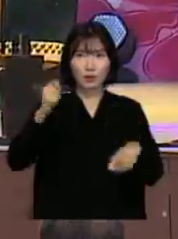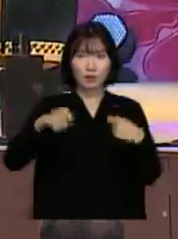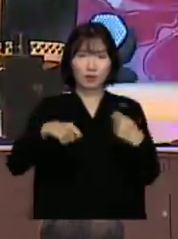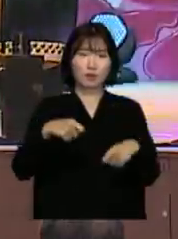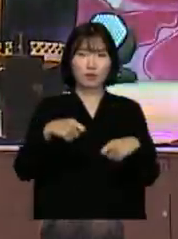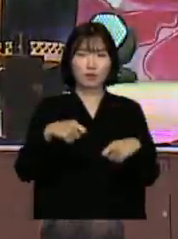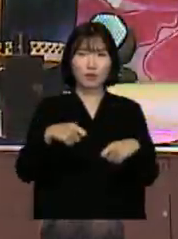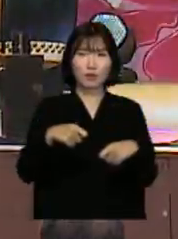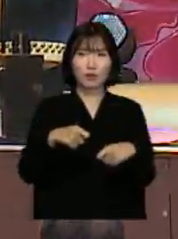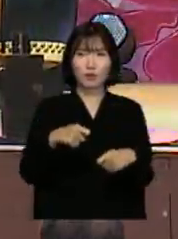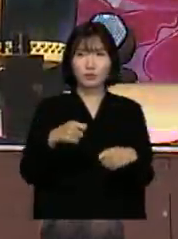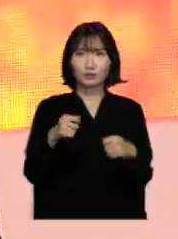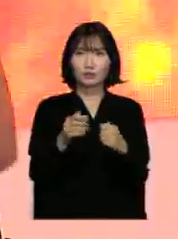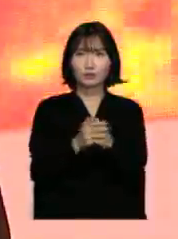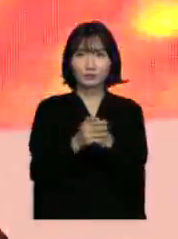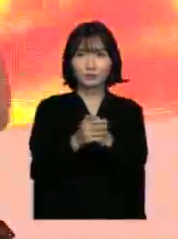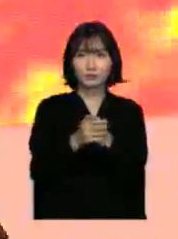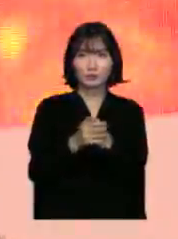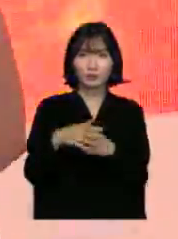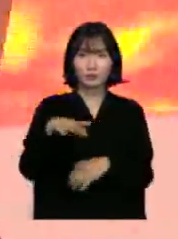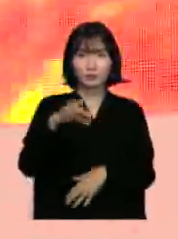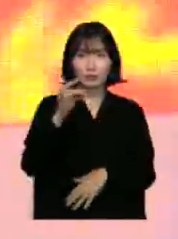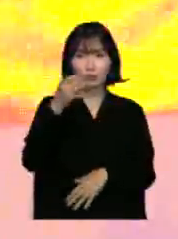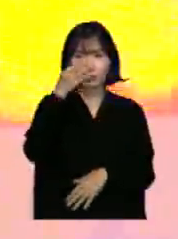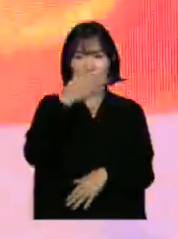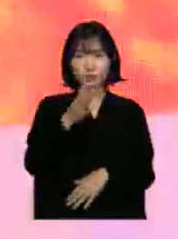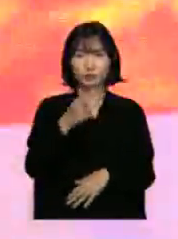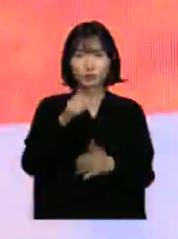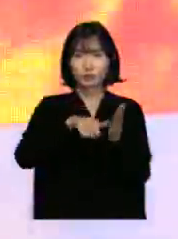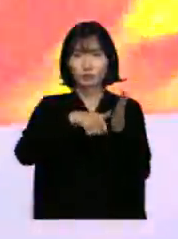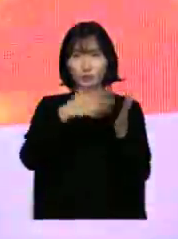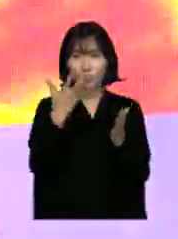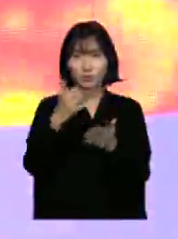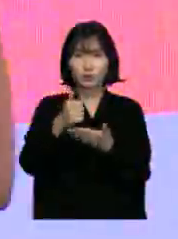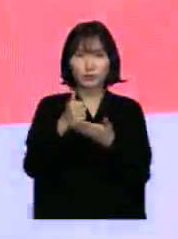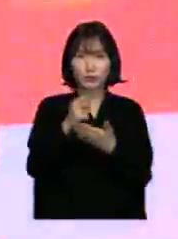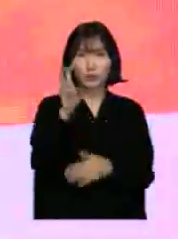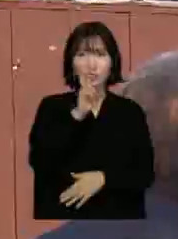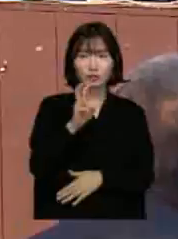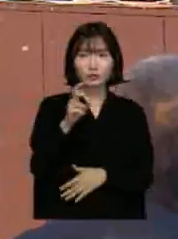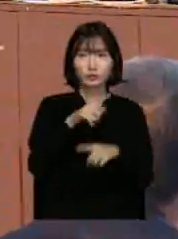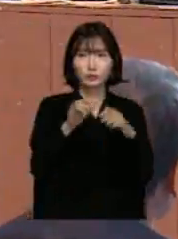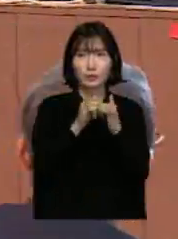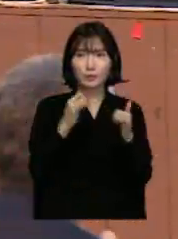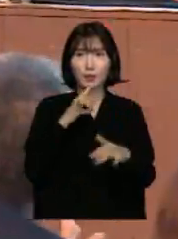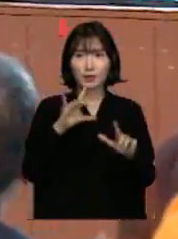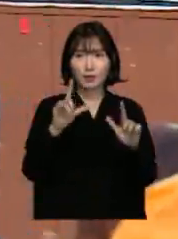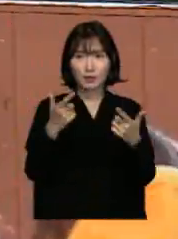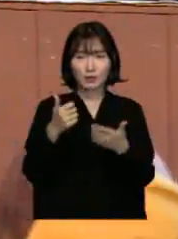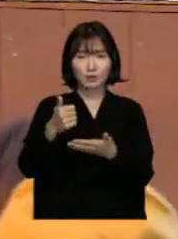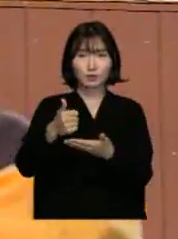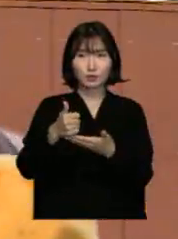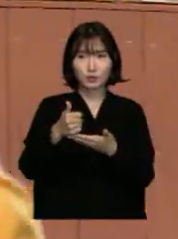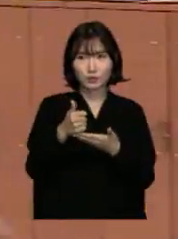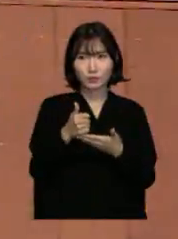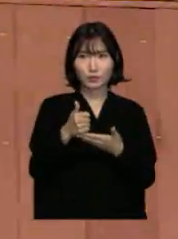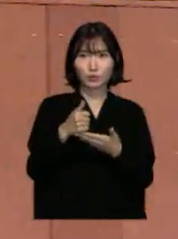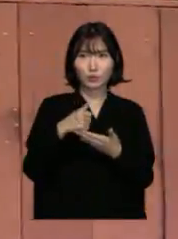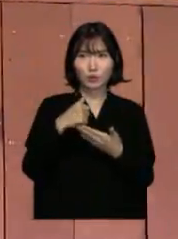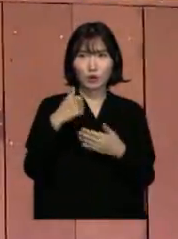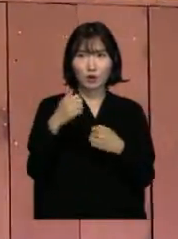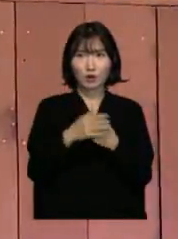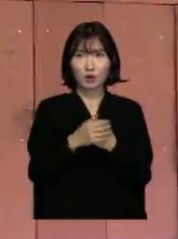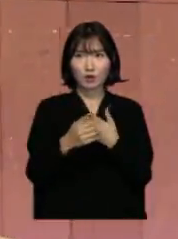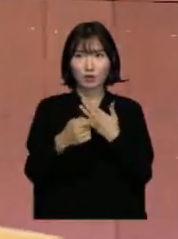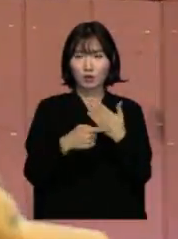축제의 처음을 장식합니다. 유명 초대 가수의 공연엔 주민들뿐만 아니라 내빈들도 체면 불구하고